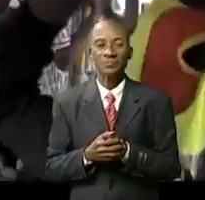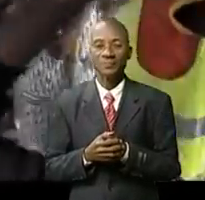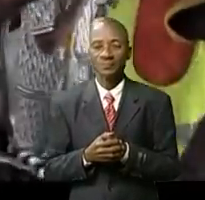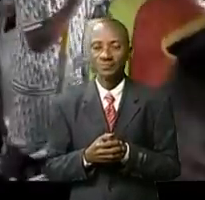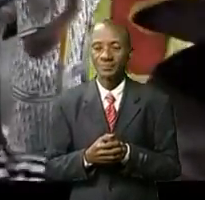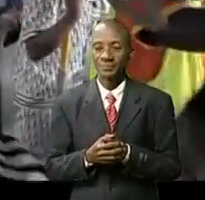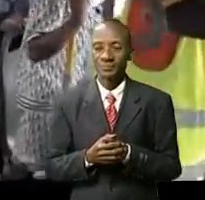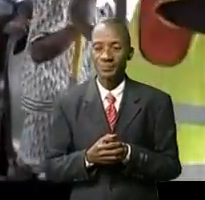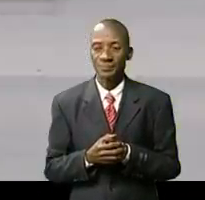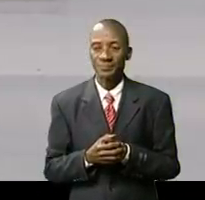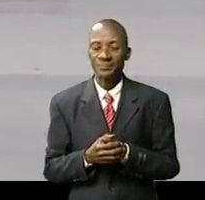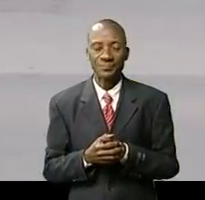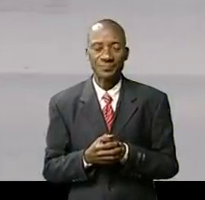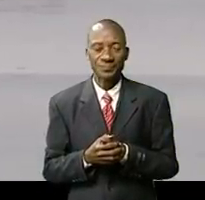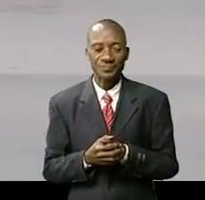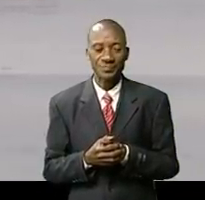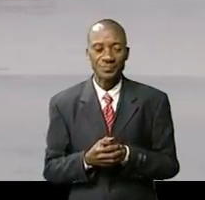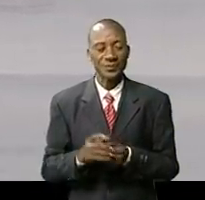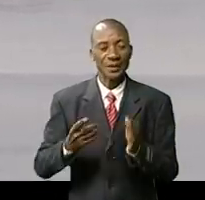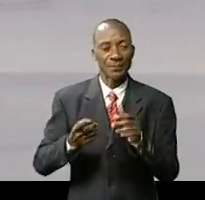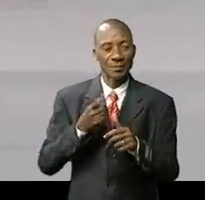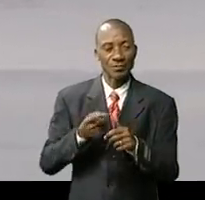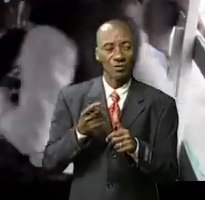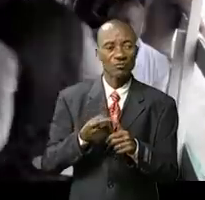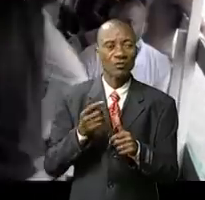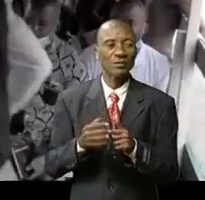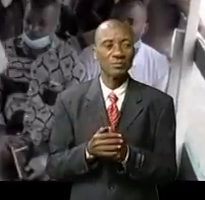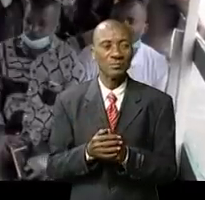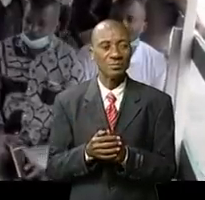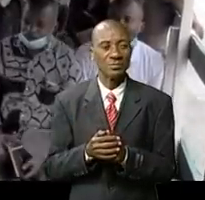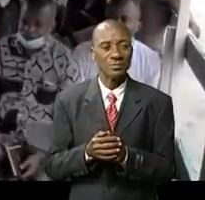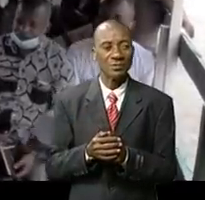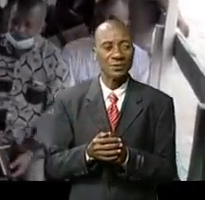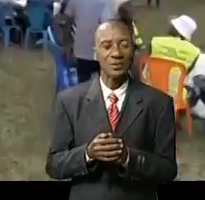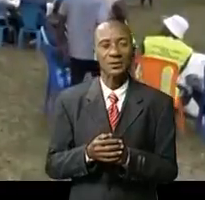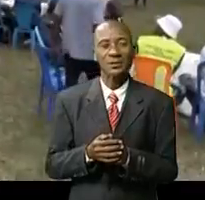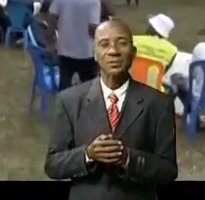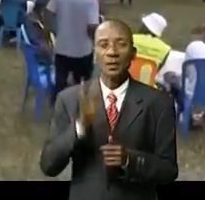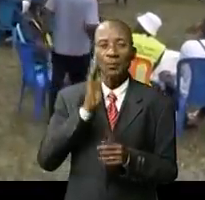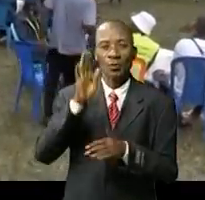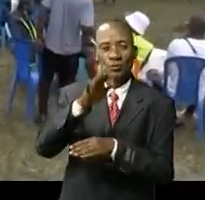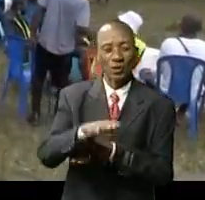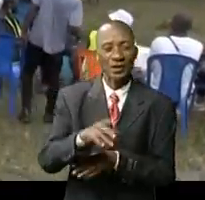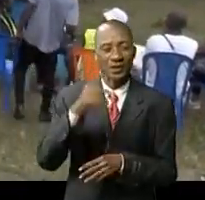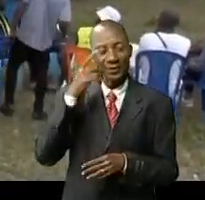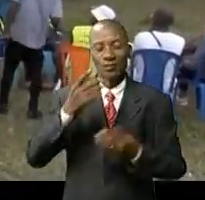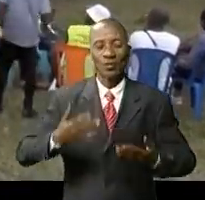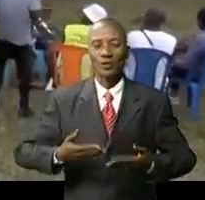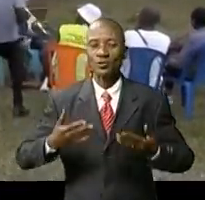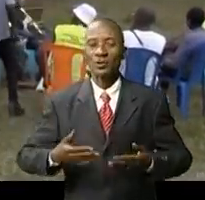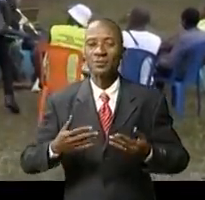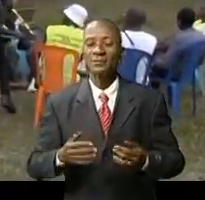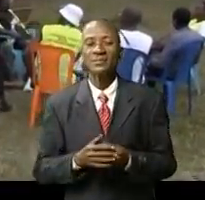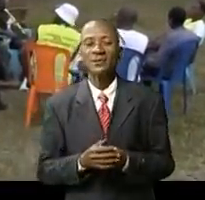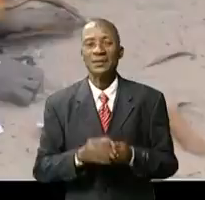Pour la plupart d'entre eux, c'est une première. Excursion en scellé, une belle journée de détente. Tout est prévu, mais cette